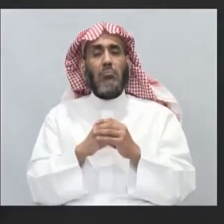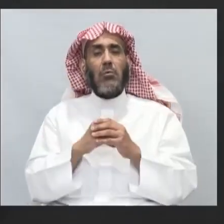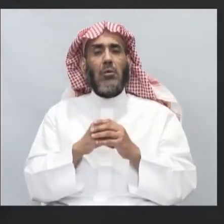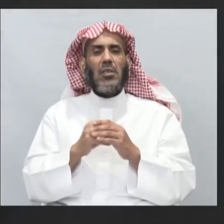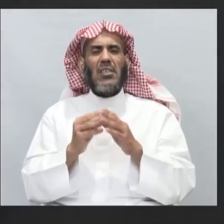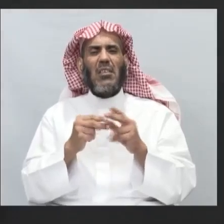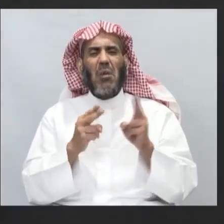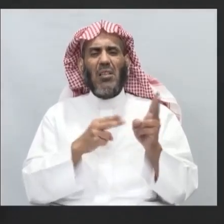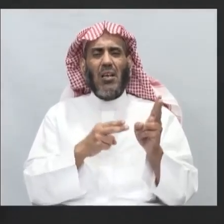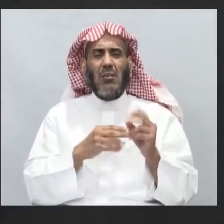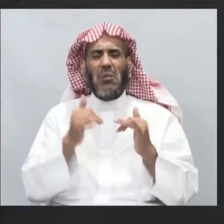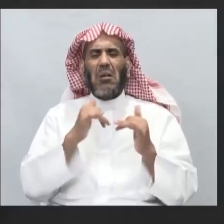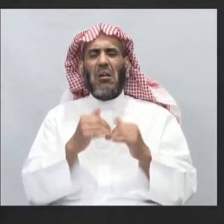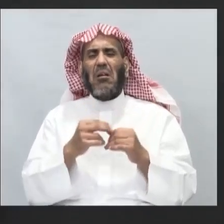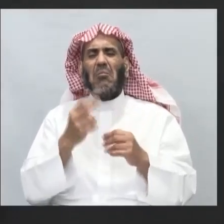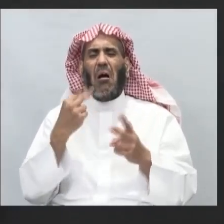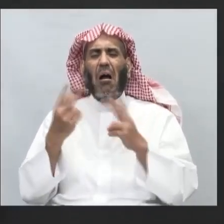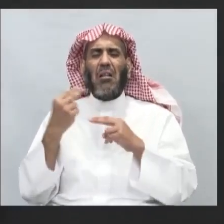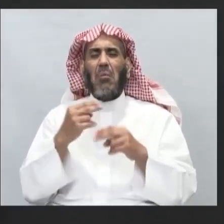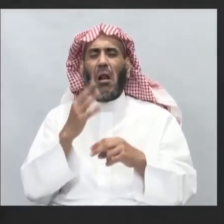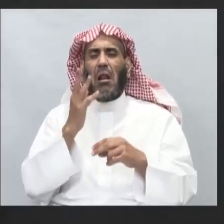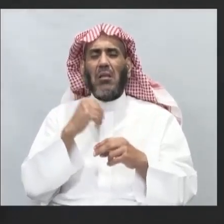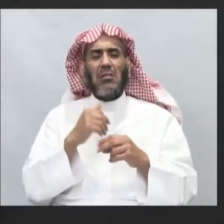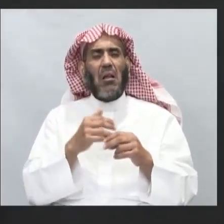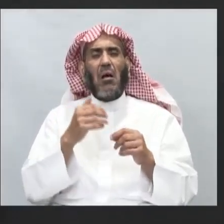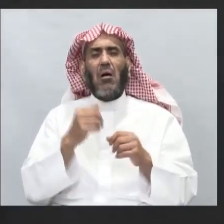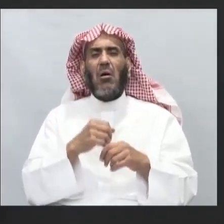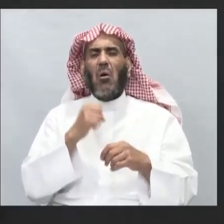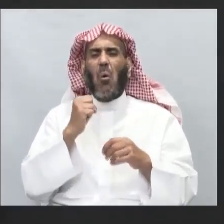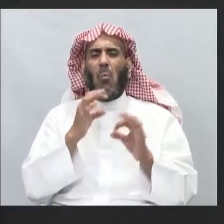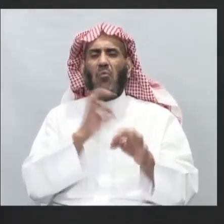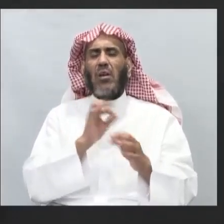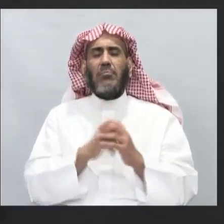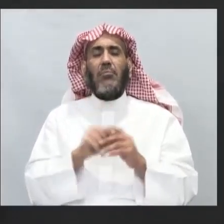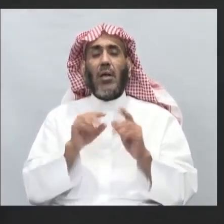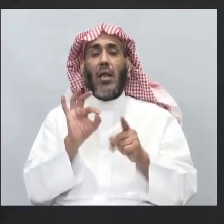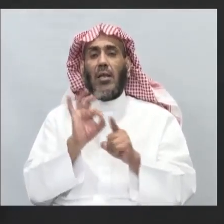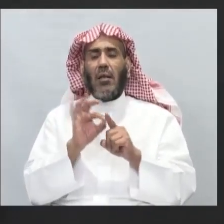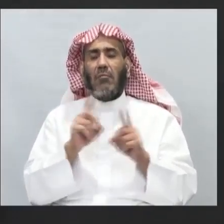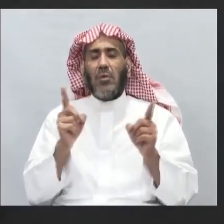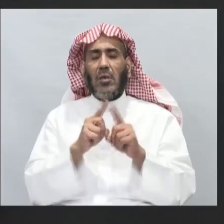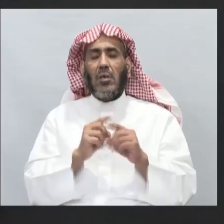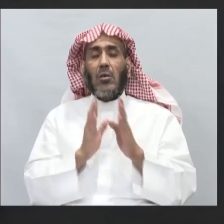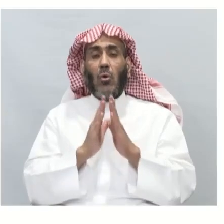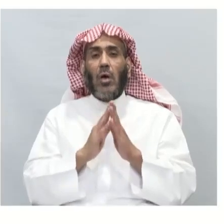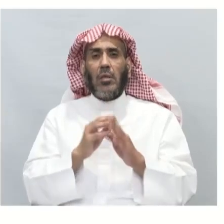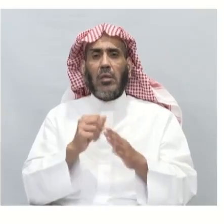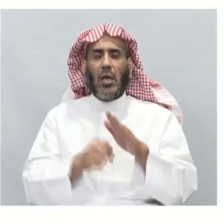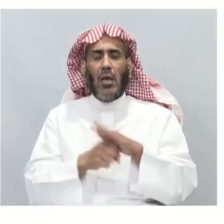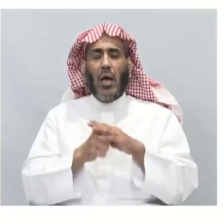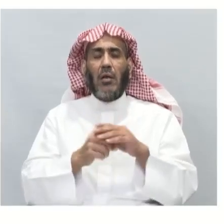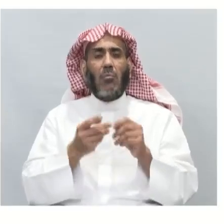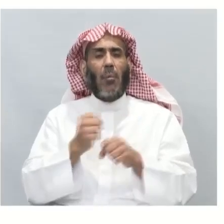اتبعت طريقه تقليديه ليس لها بالغ الاثر اذا هذه الاهداف باختصار تحدد اركان عمليه الاتصال